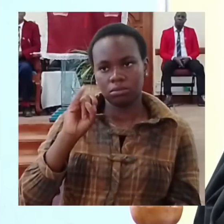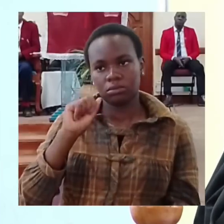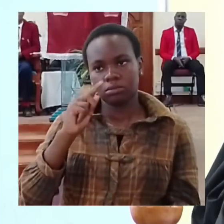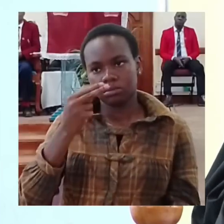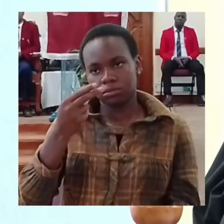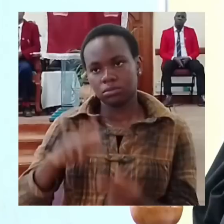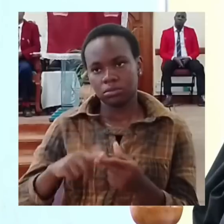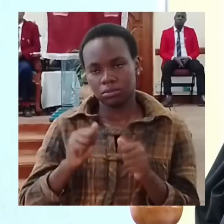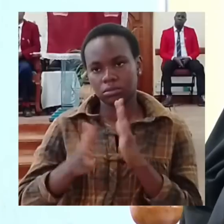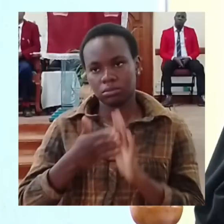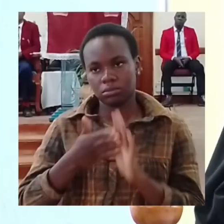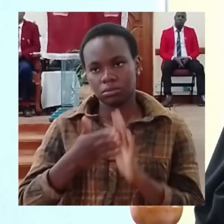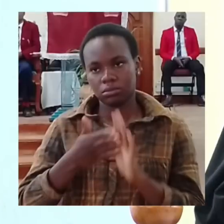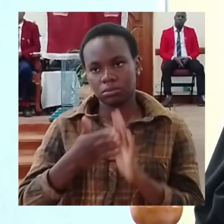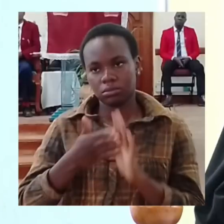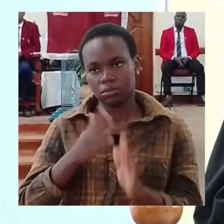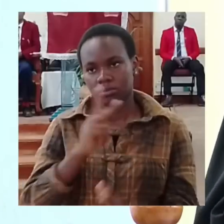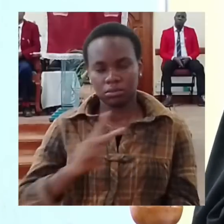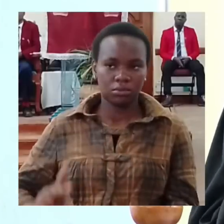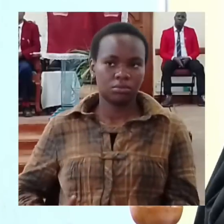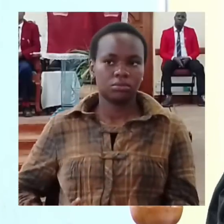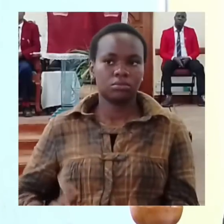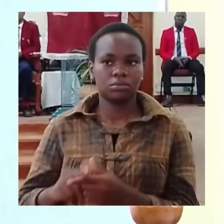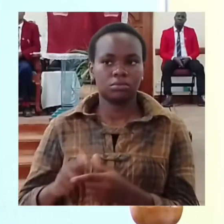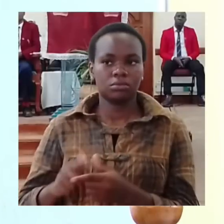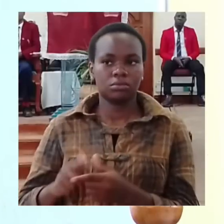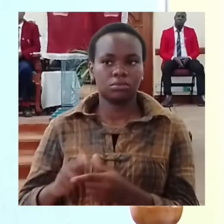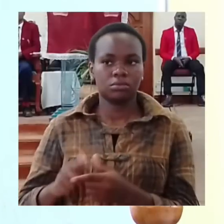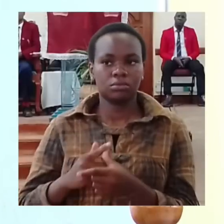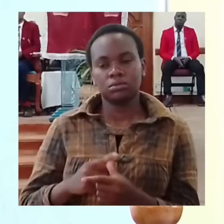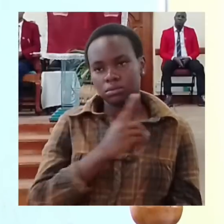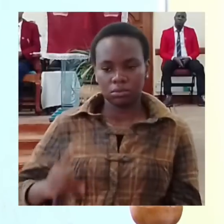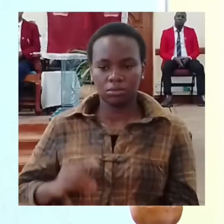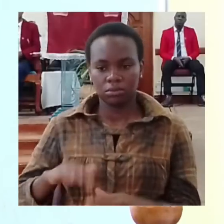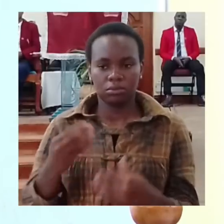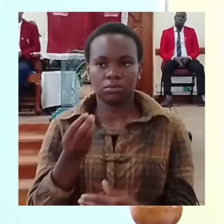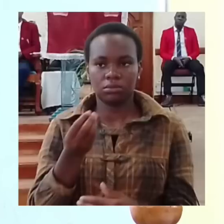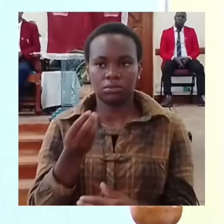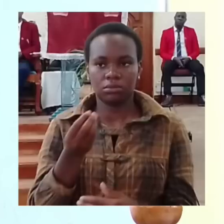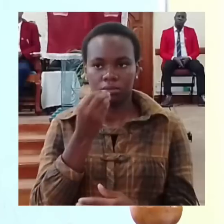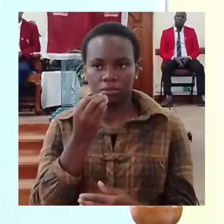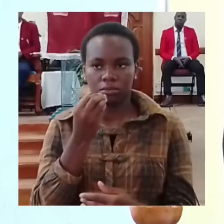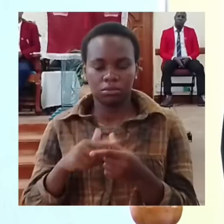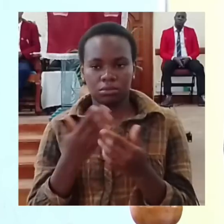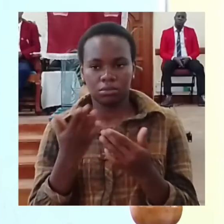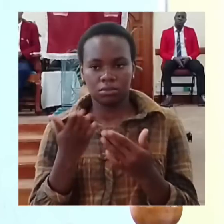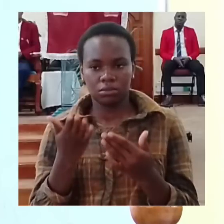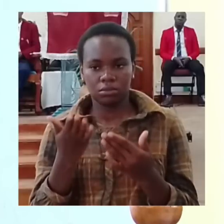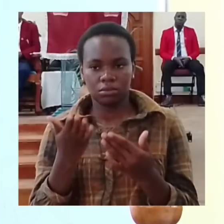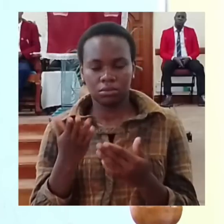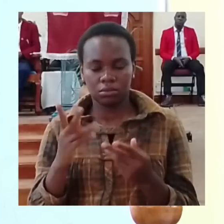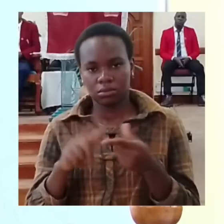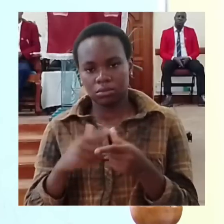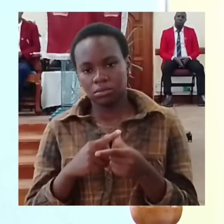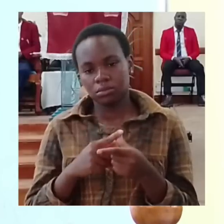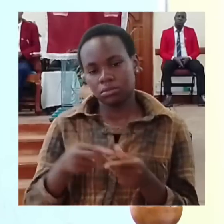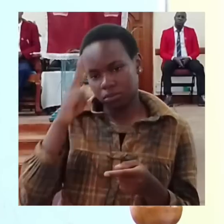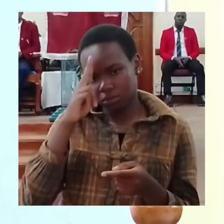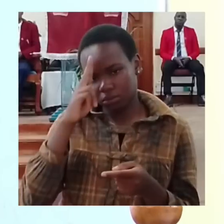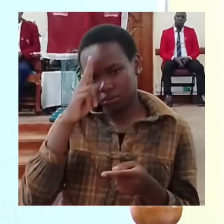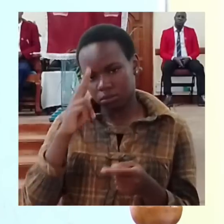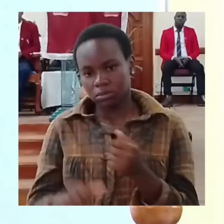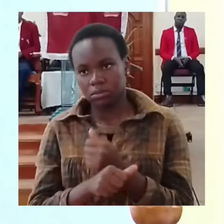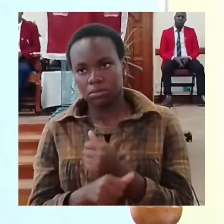nĩ ngũmũtuga. Daudi okĩte kũrehe irio, agĩkinya akĩũria, nũ ũcio ũraruma thigari cia Ngai?